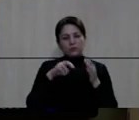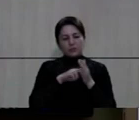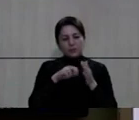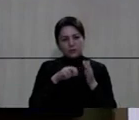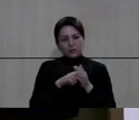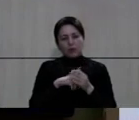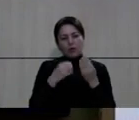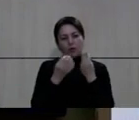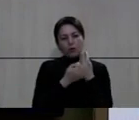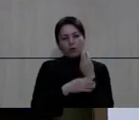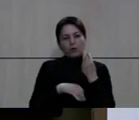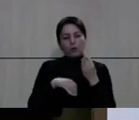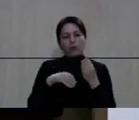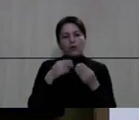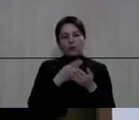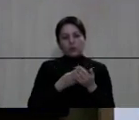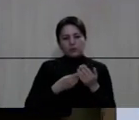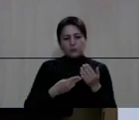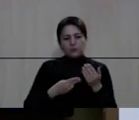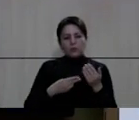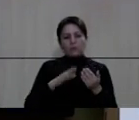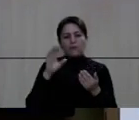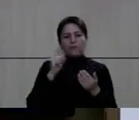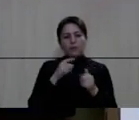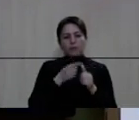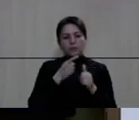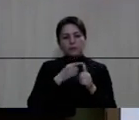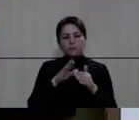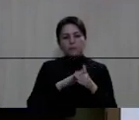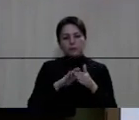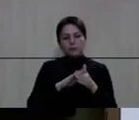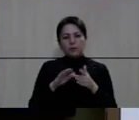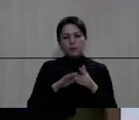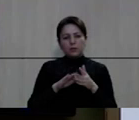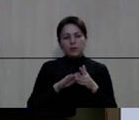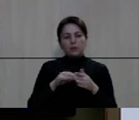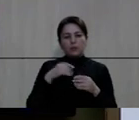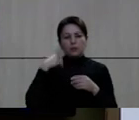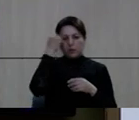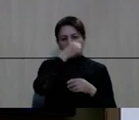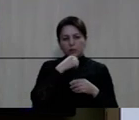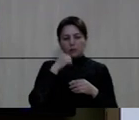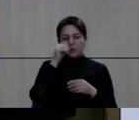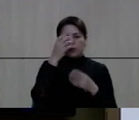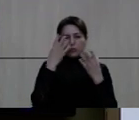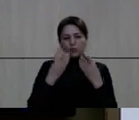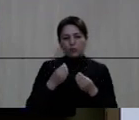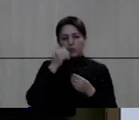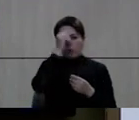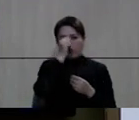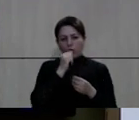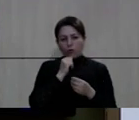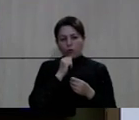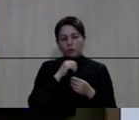xati oxirida imzo va ism, familiya va yil, kun va